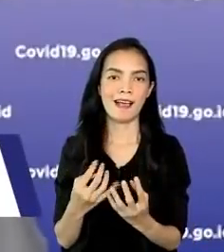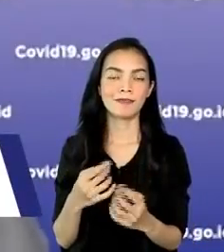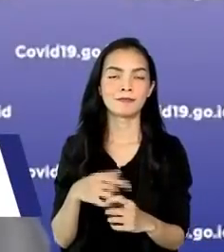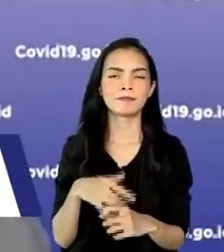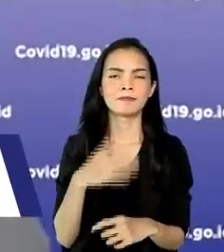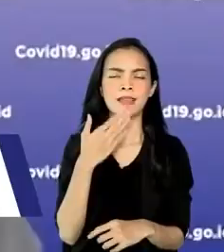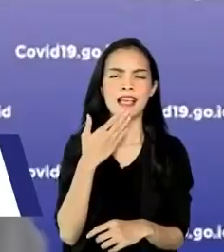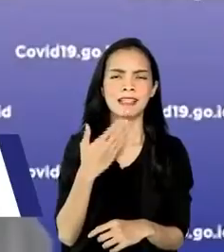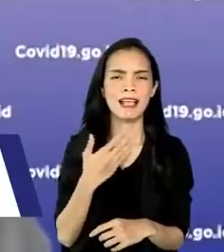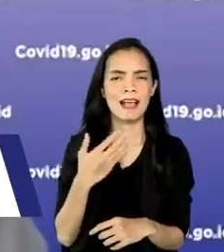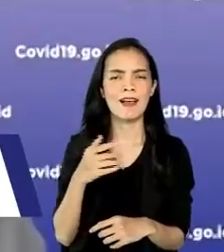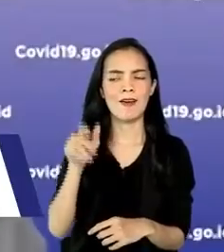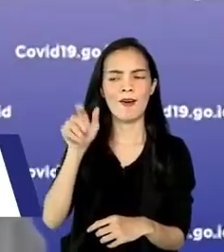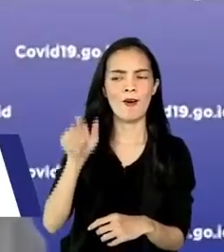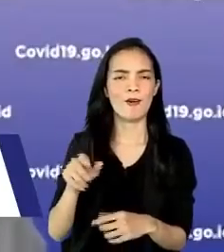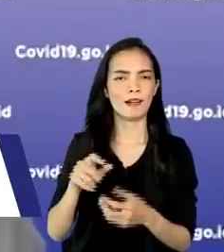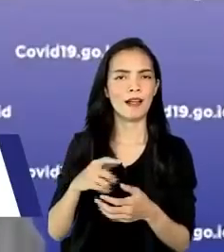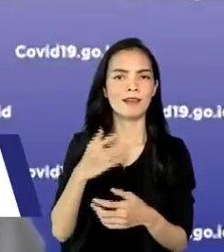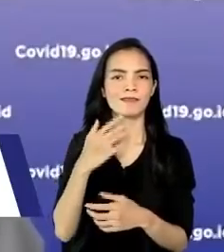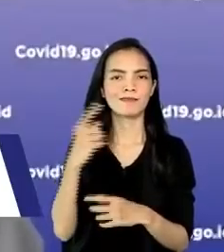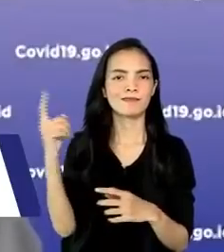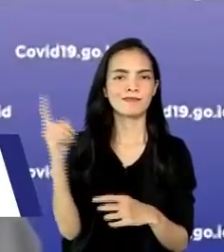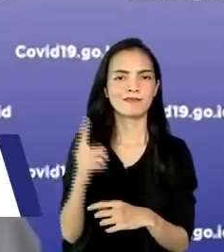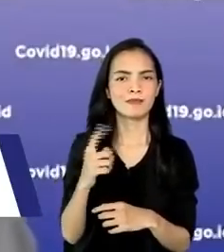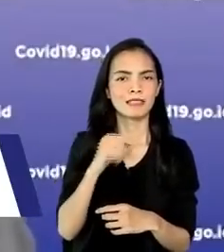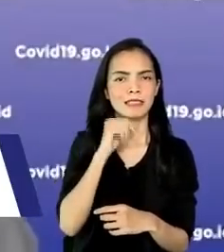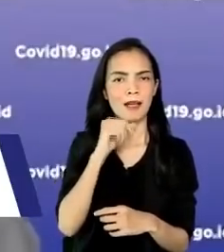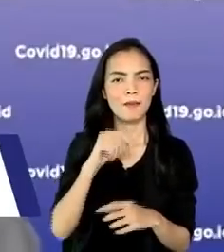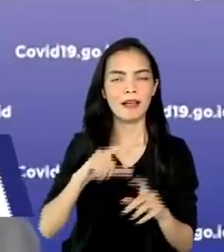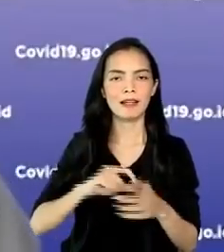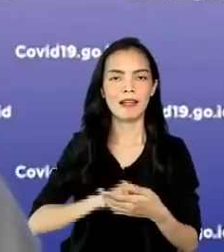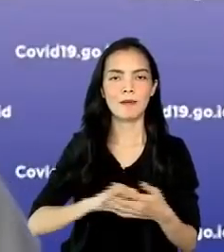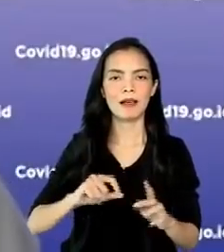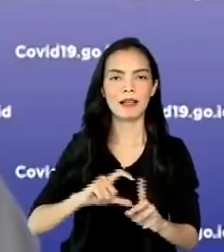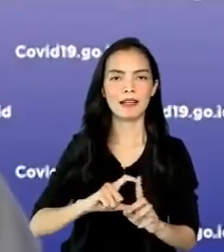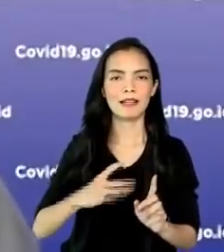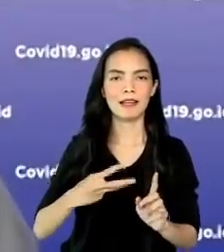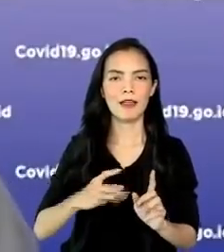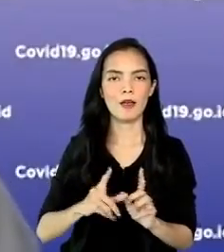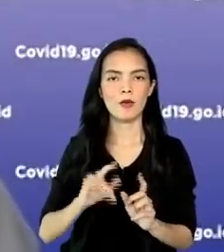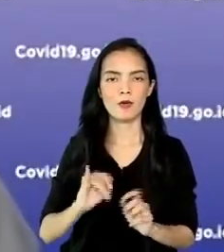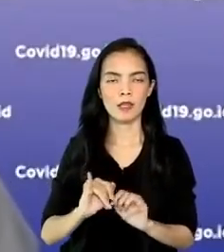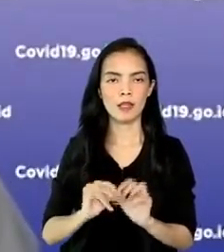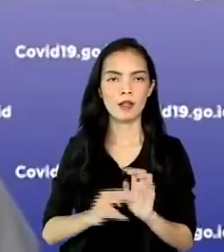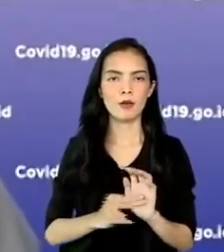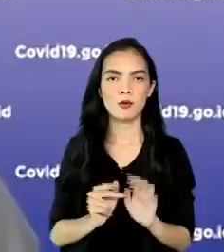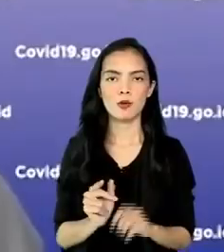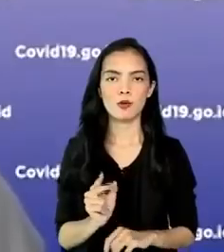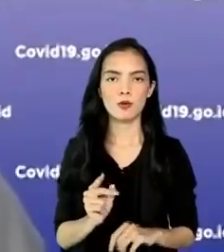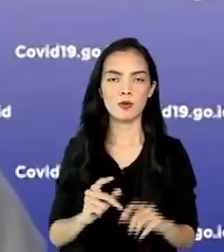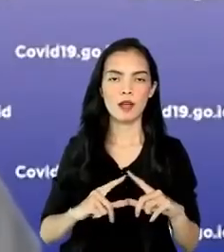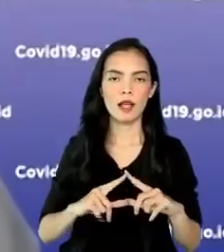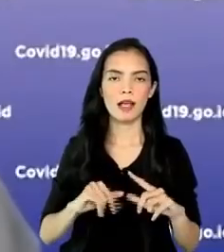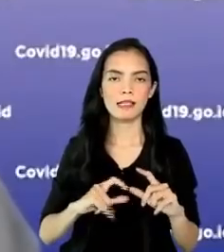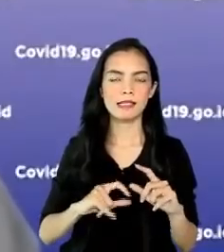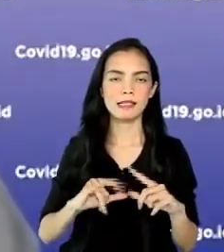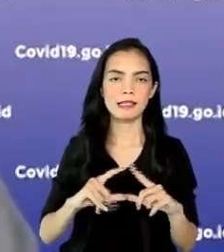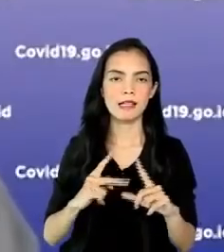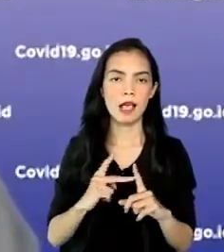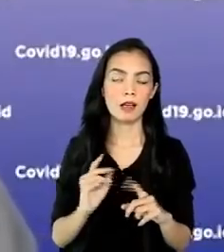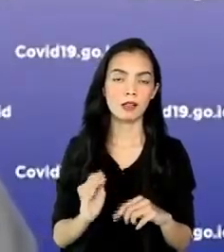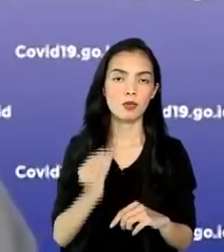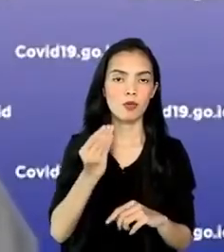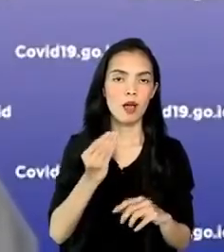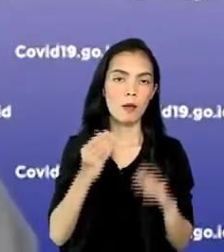narasumber kesayangan kita adalah Dr. Dewi Nur Aisyah yang merupakan Ketua Bidang Data dan IT di Satgas